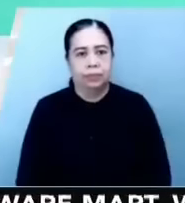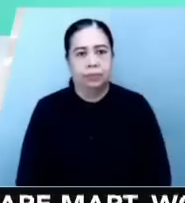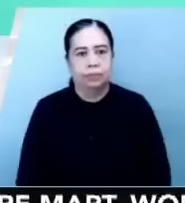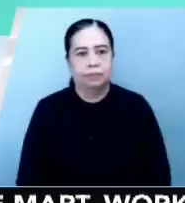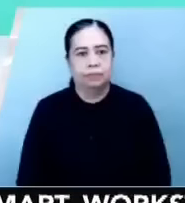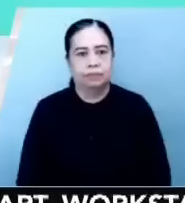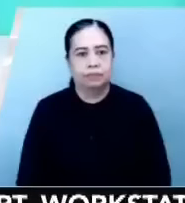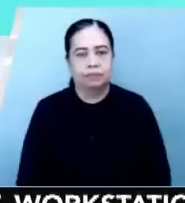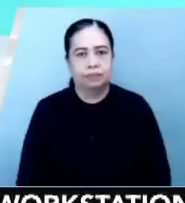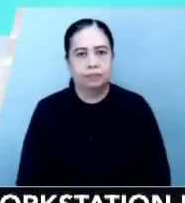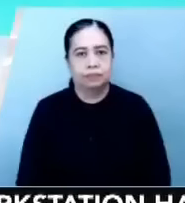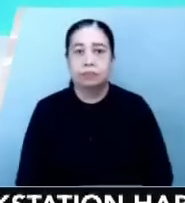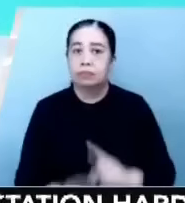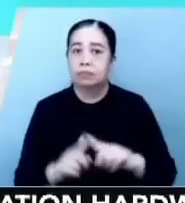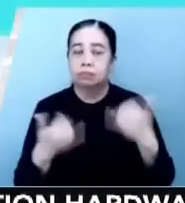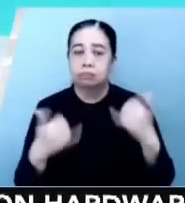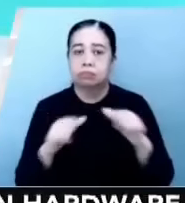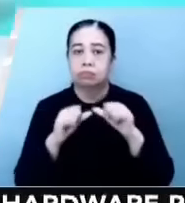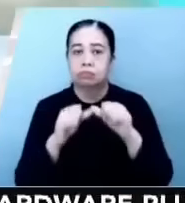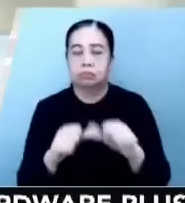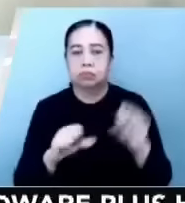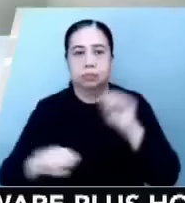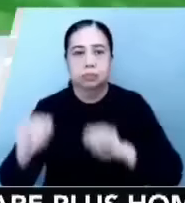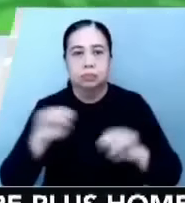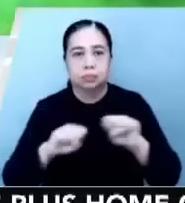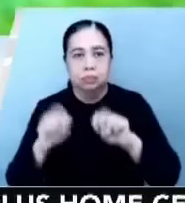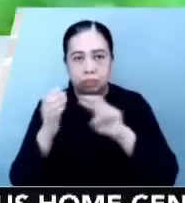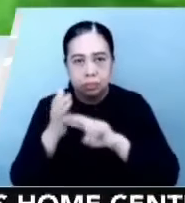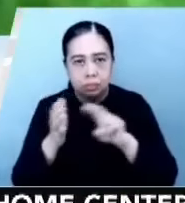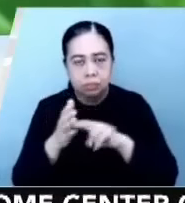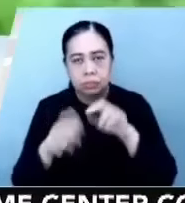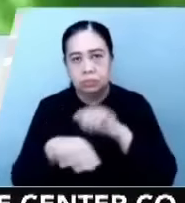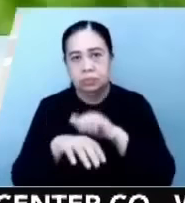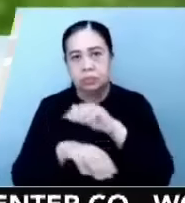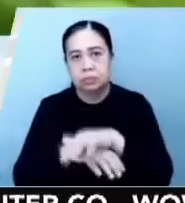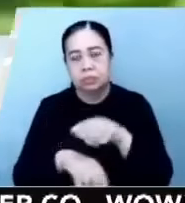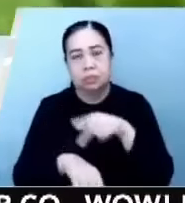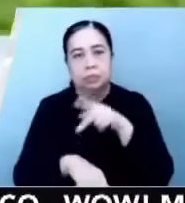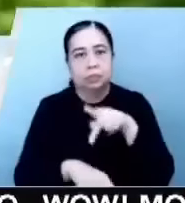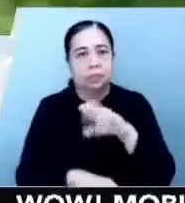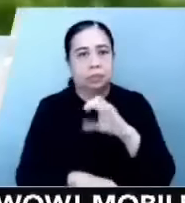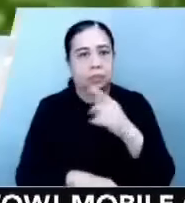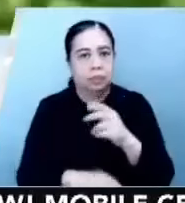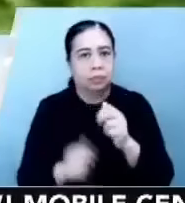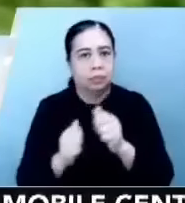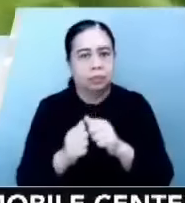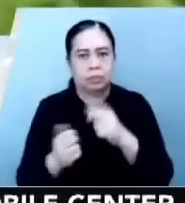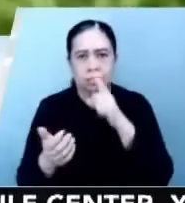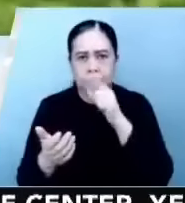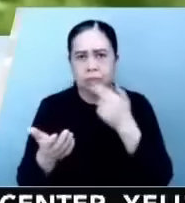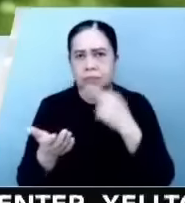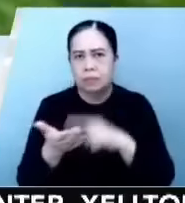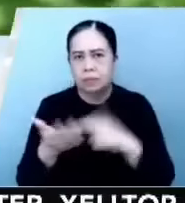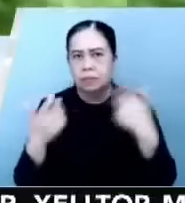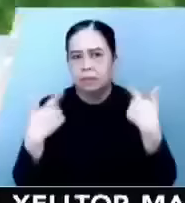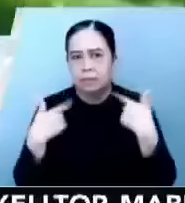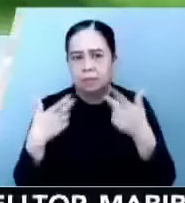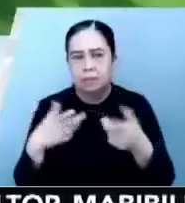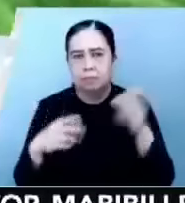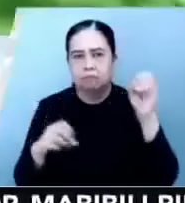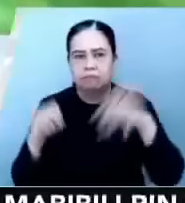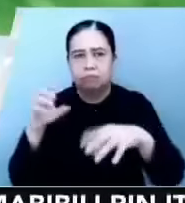Pero itinuloy pa rin ang marine scientific research na ipinadala ng Philippine Coast Guard kasunod ng mga report tungkol sa umano'y reclamation activity